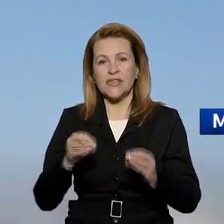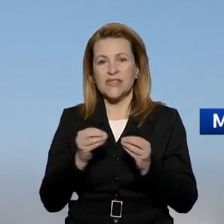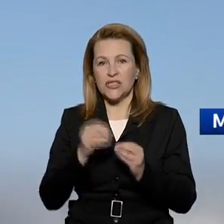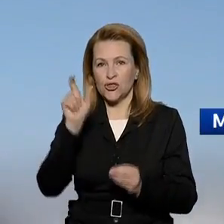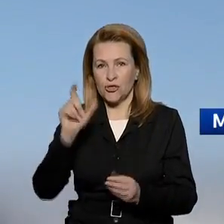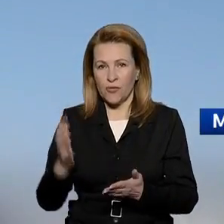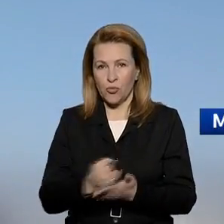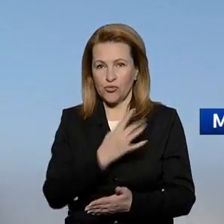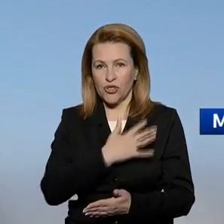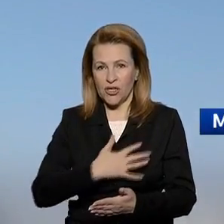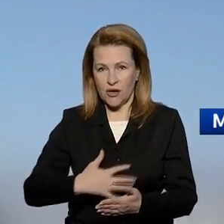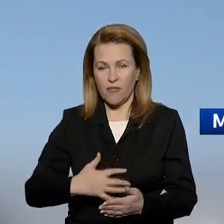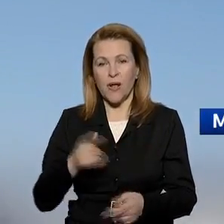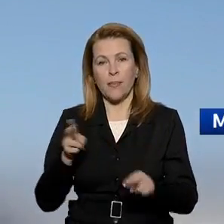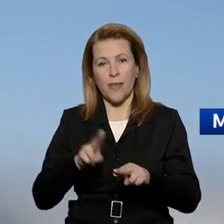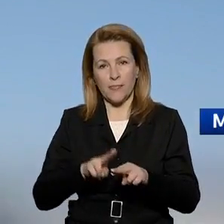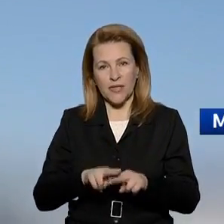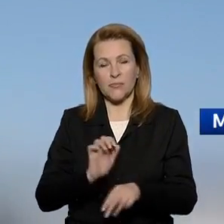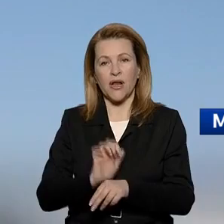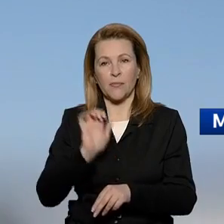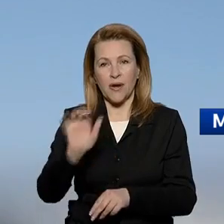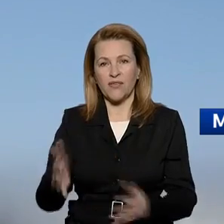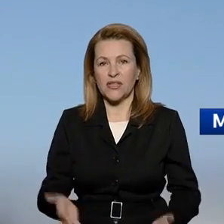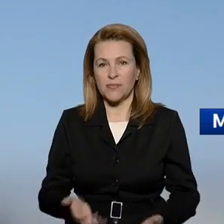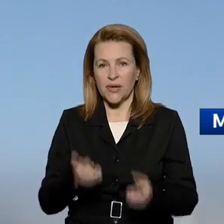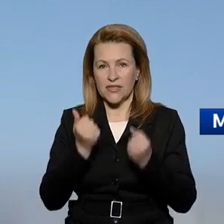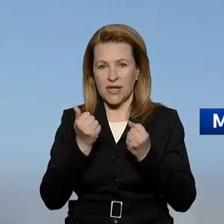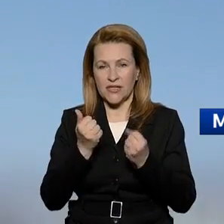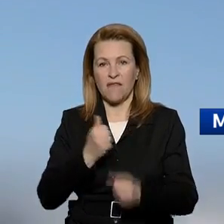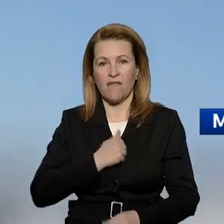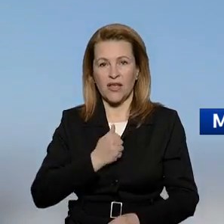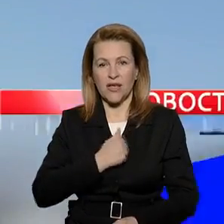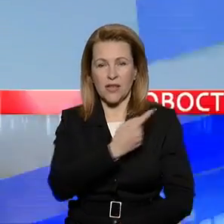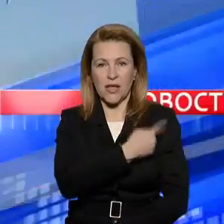незначительные травмы. На место отправлены спасатели, военные и медики из Красного Креста.